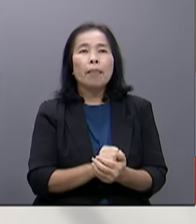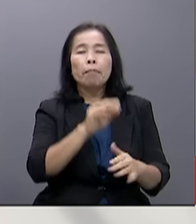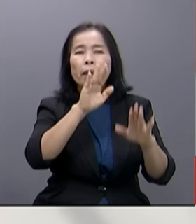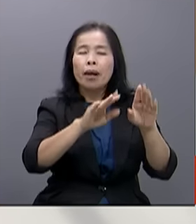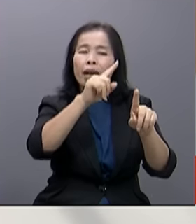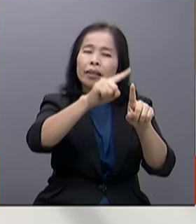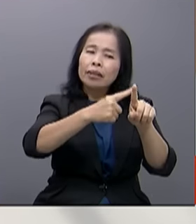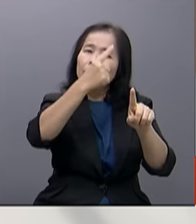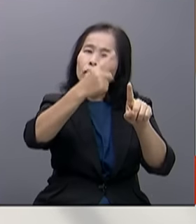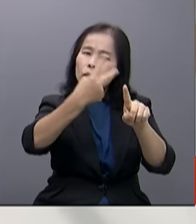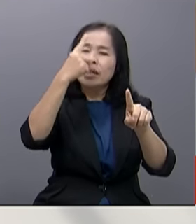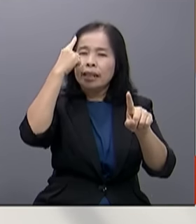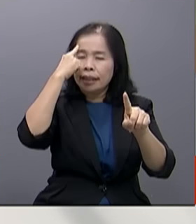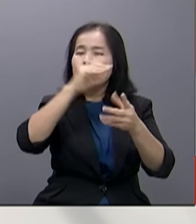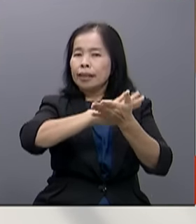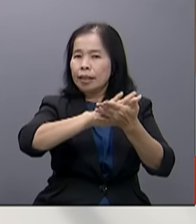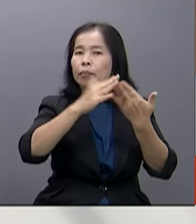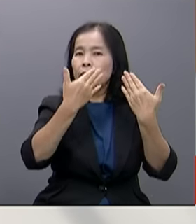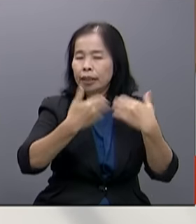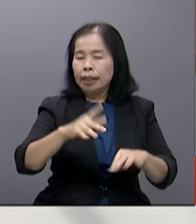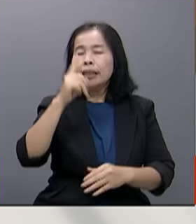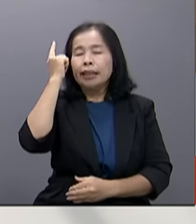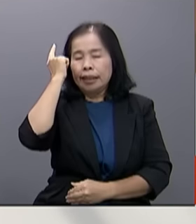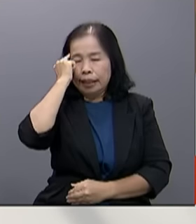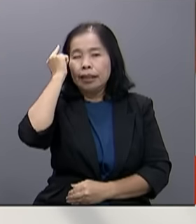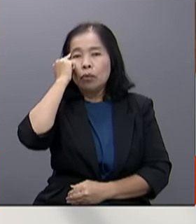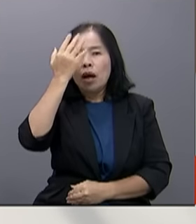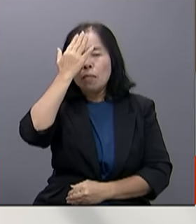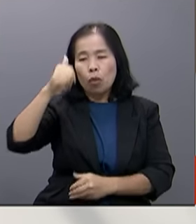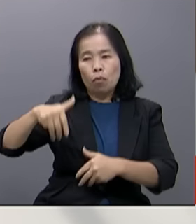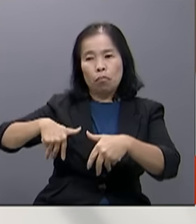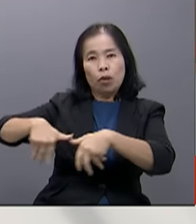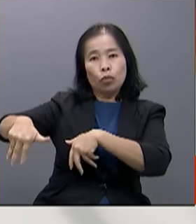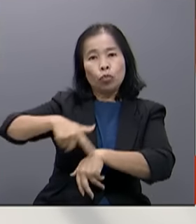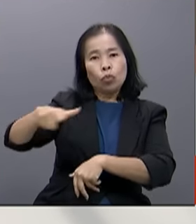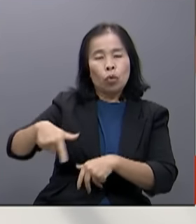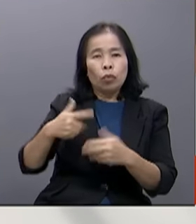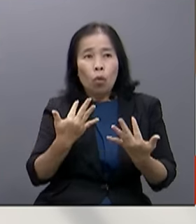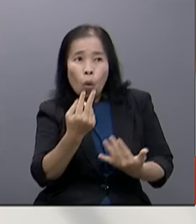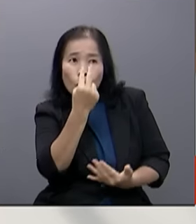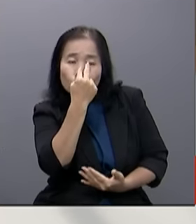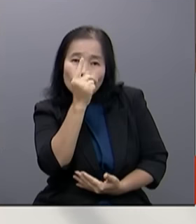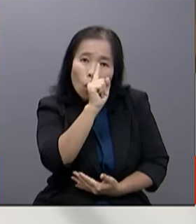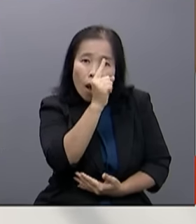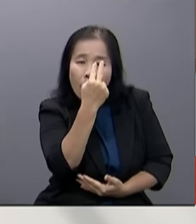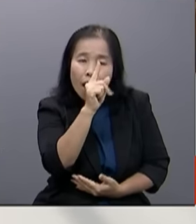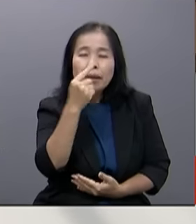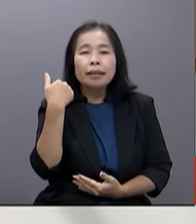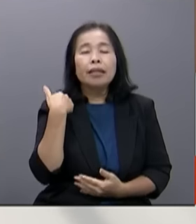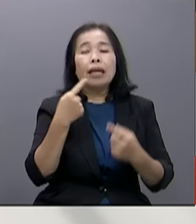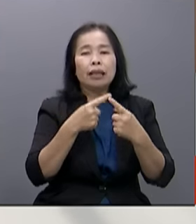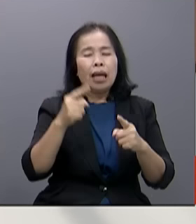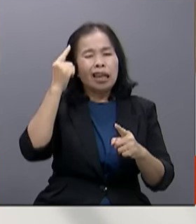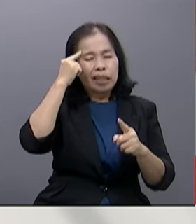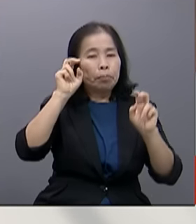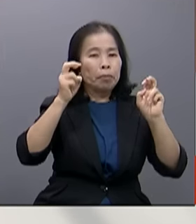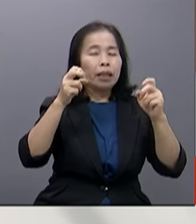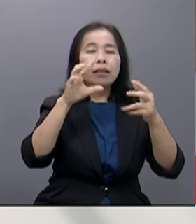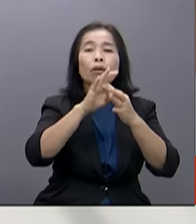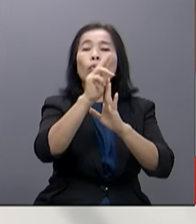นี้ก็คงจะวินิจฉัยเสร็จนะครับเพราะว่าก็ดูแล้วก็จะเป็นประเด็นในปัญหาข้อกฎหมายตามที่ได้เรียนนะ